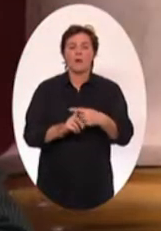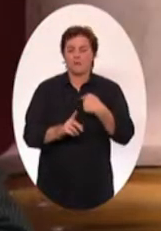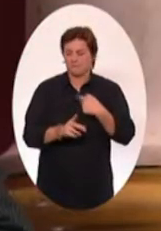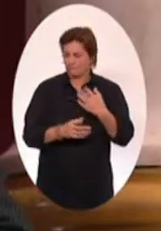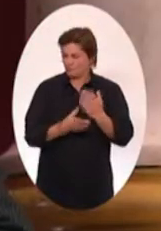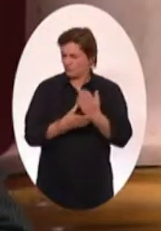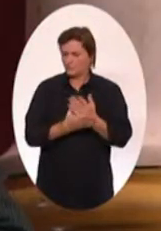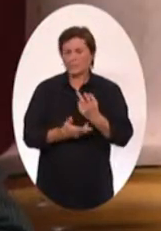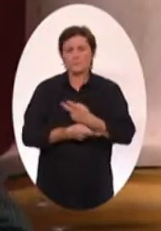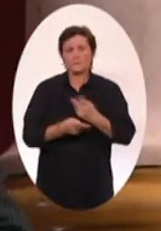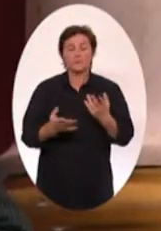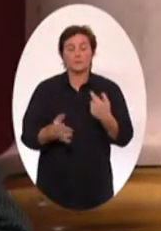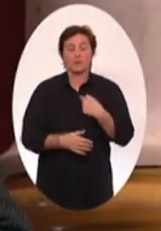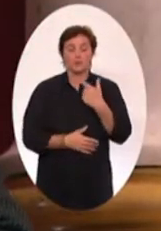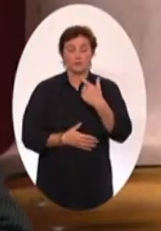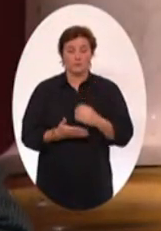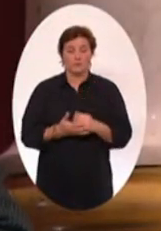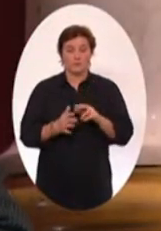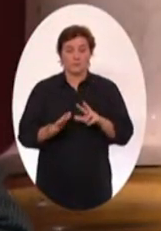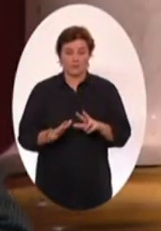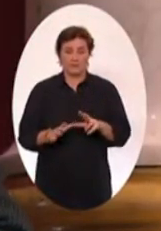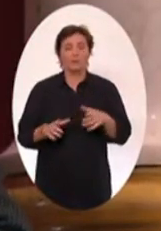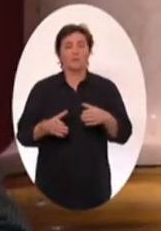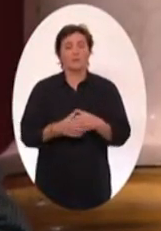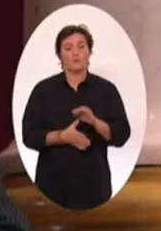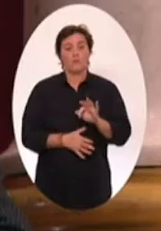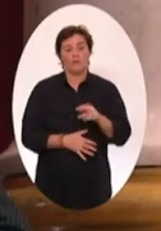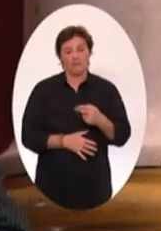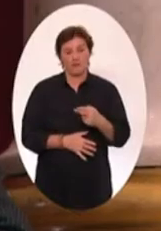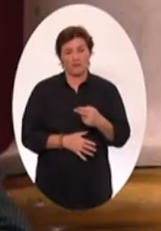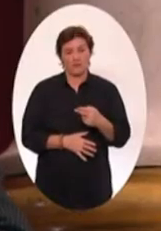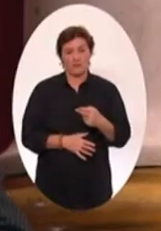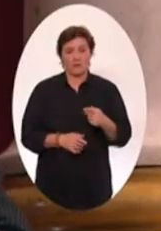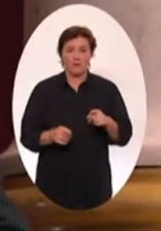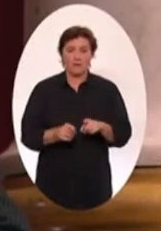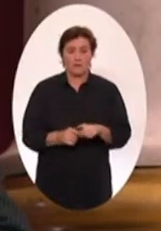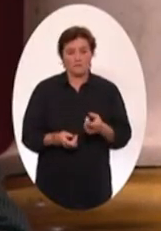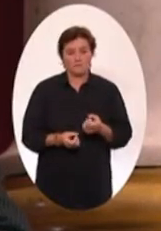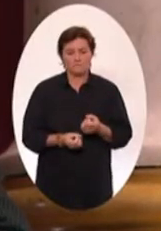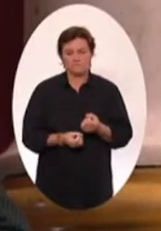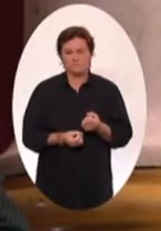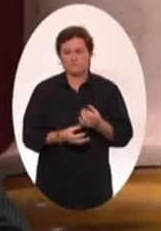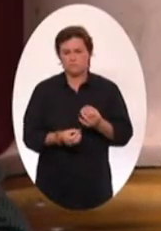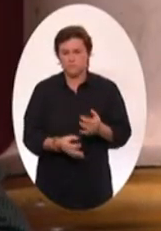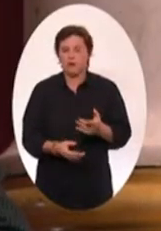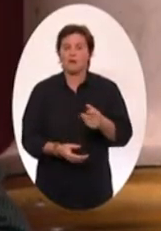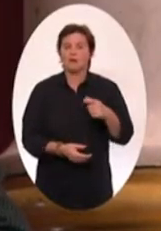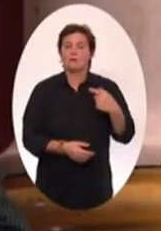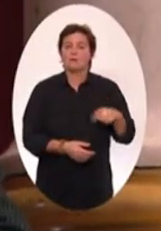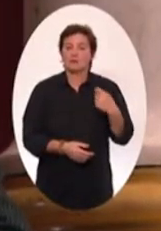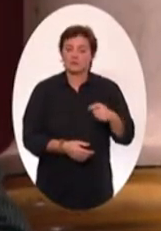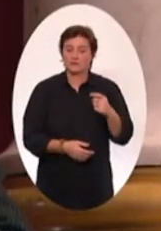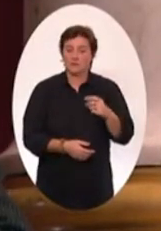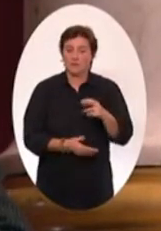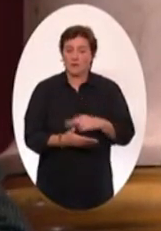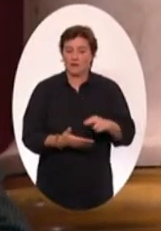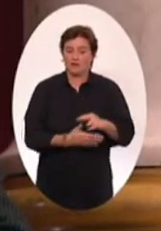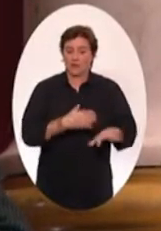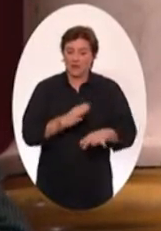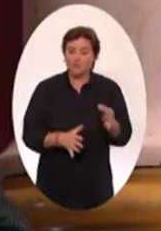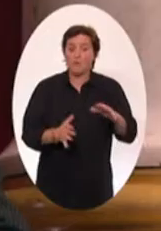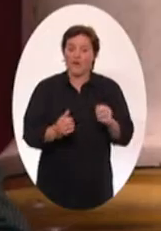là-dessus. En 2008, le Front National avait joué les faiseurs de rois. Certains présidents de région avaient été élus avec